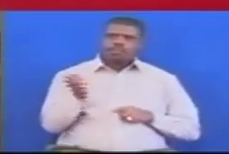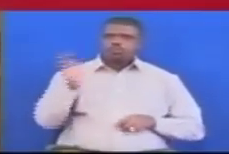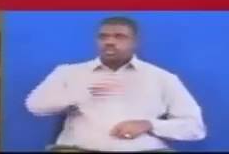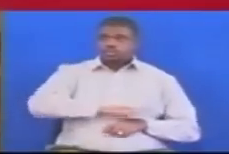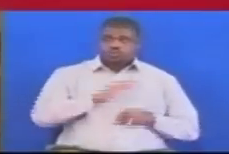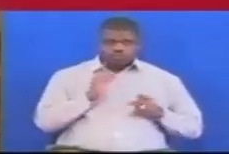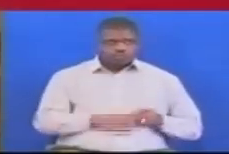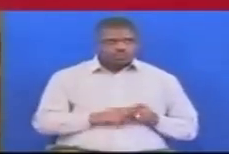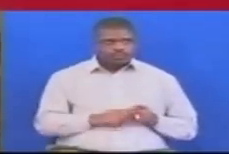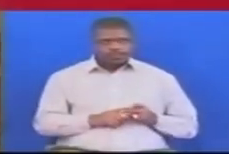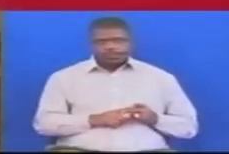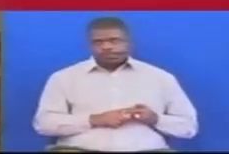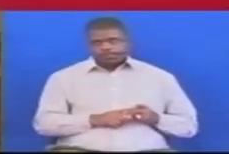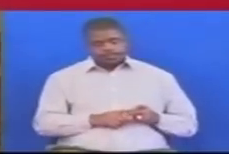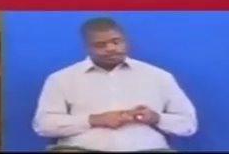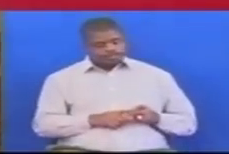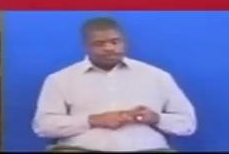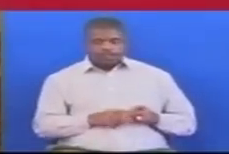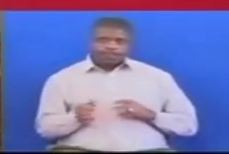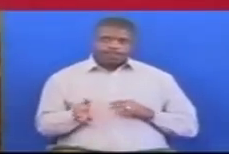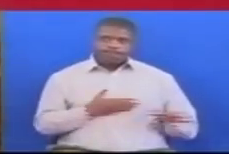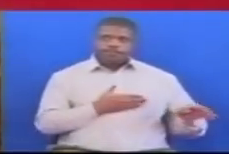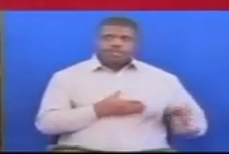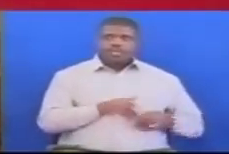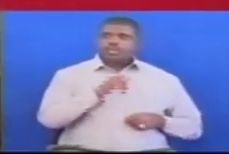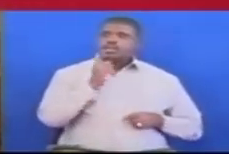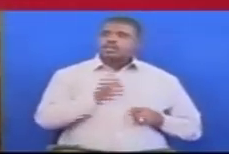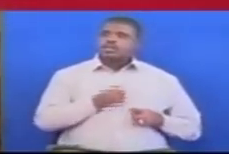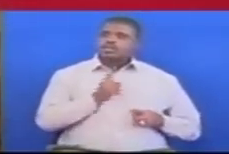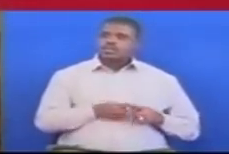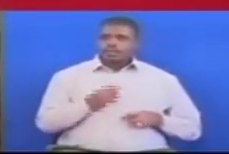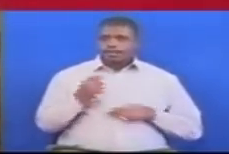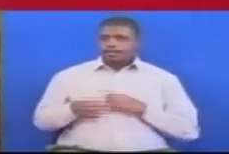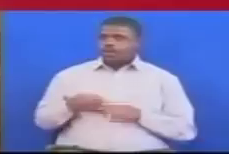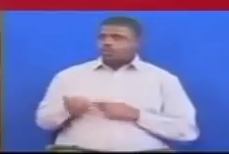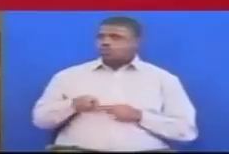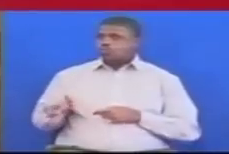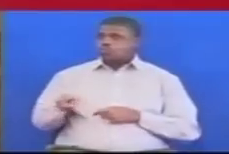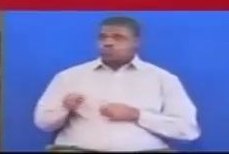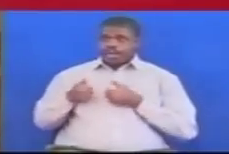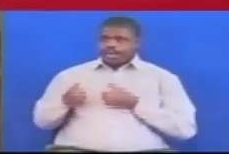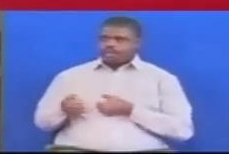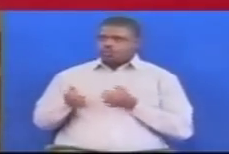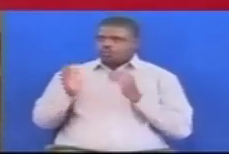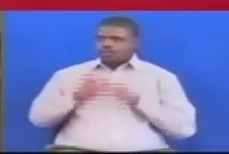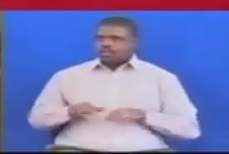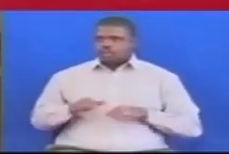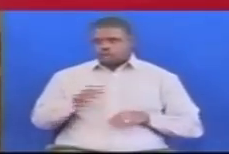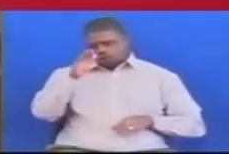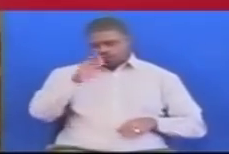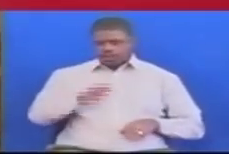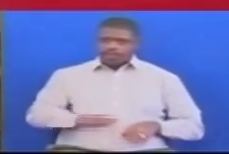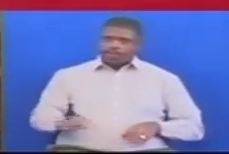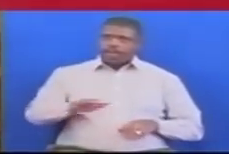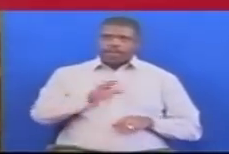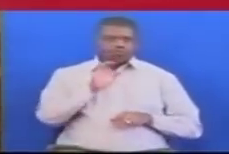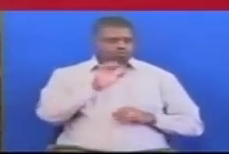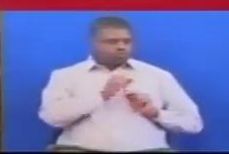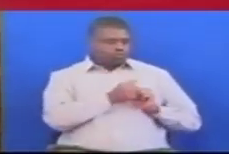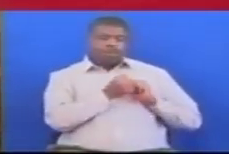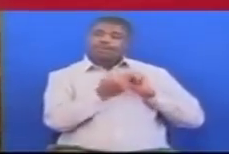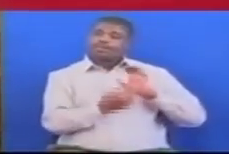siku. Manispaa Lindi. Mheshimiwa mwenyekiti, mradi huo ulitarajiwa kukamilika mwezi Novemba mwaka